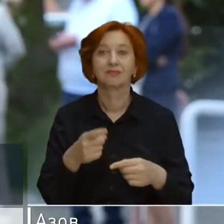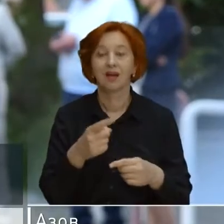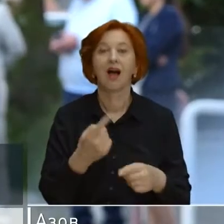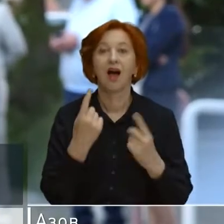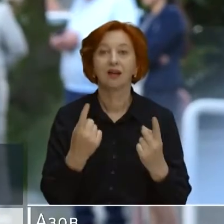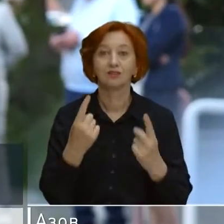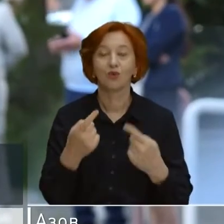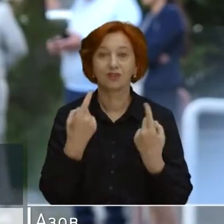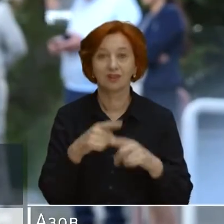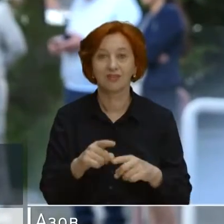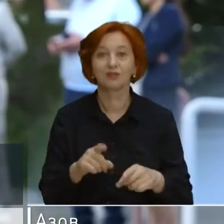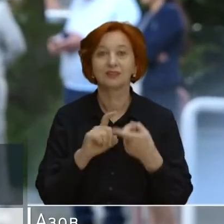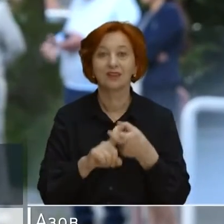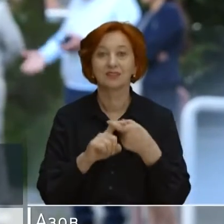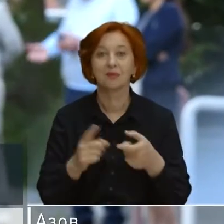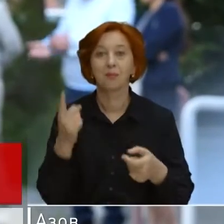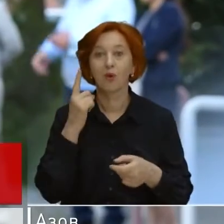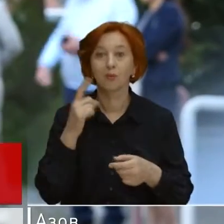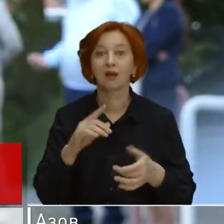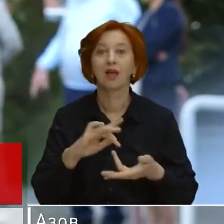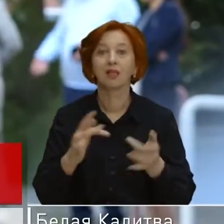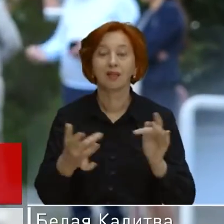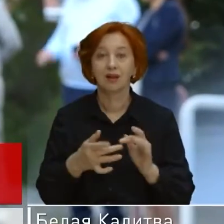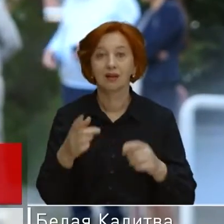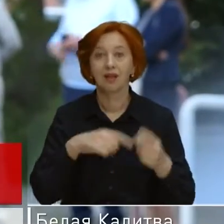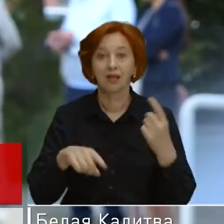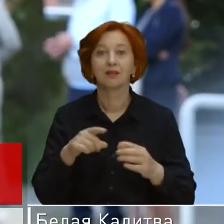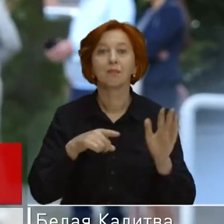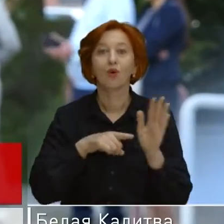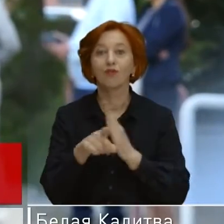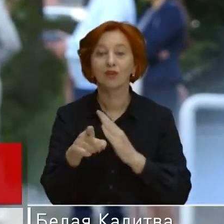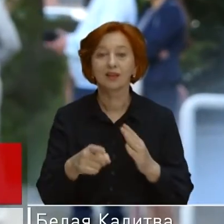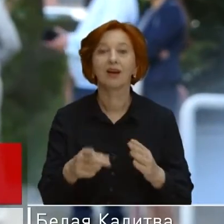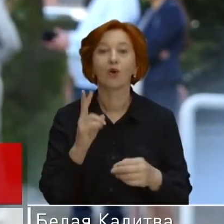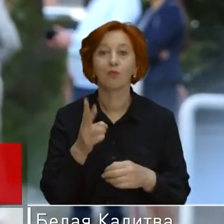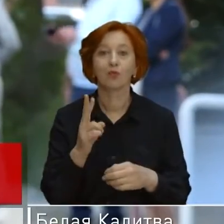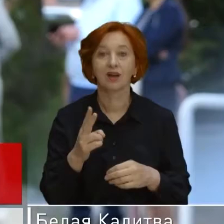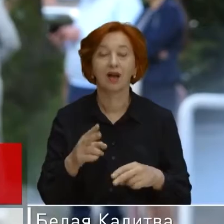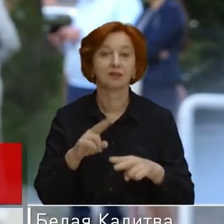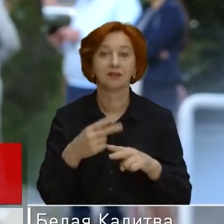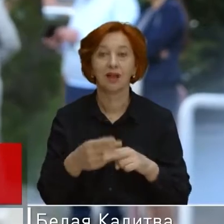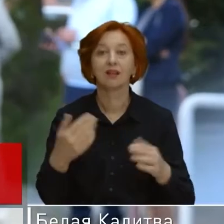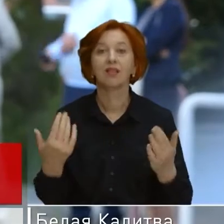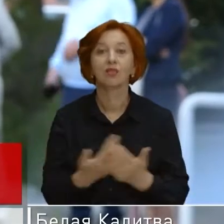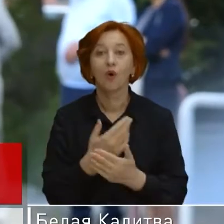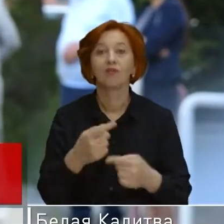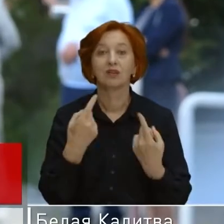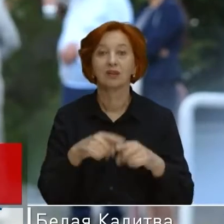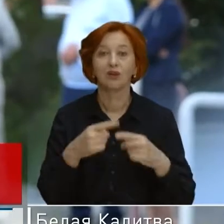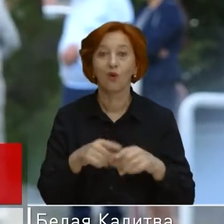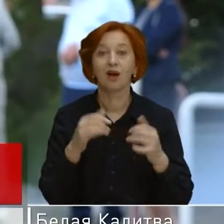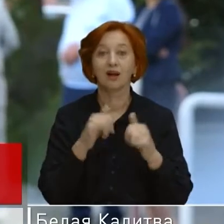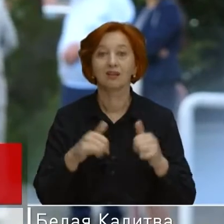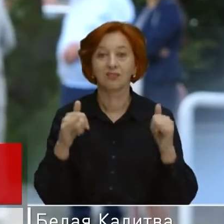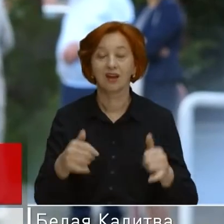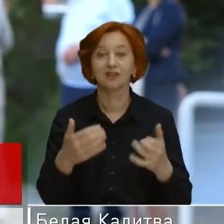основе цифрового телевидения, мобильного интернета и всех беспроводных коммуникаций. Более века все эти новые технологии развивались,